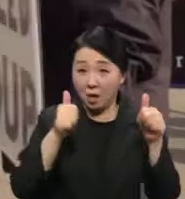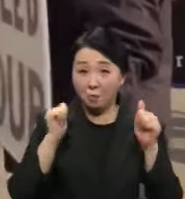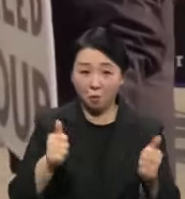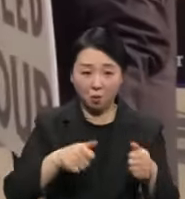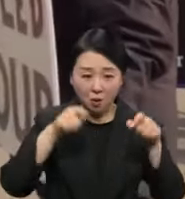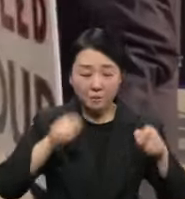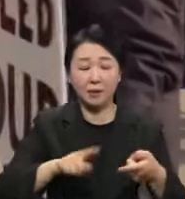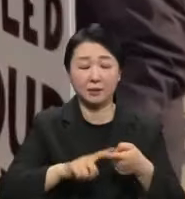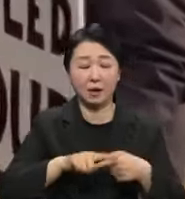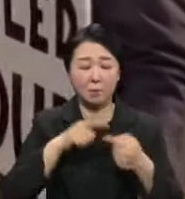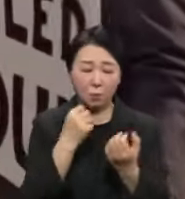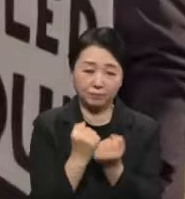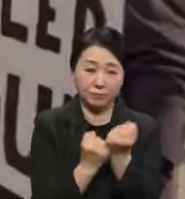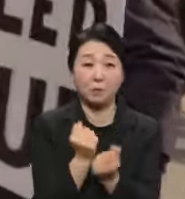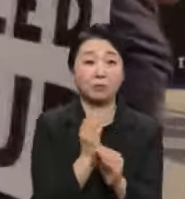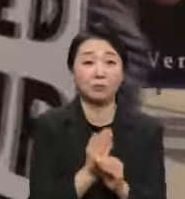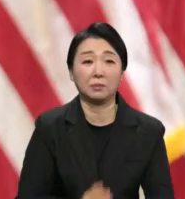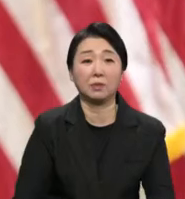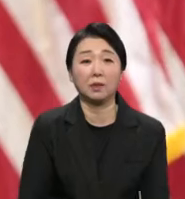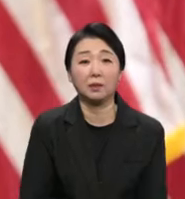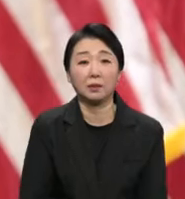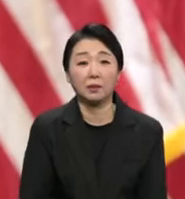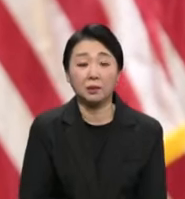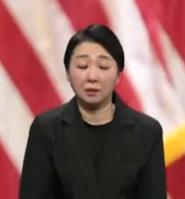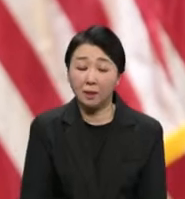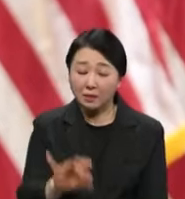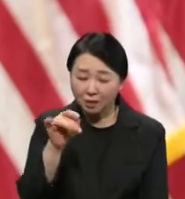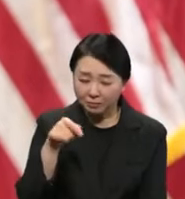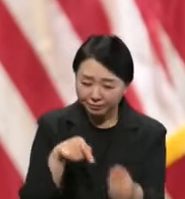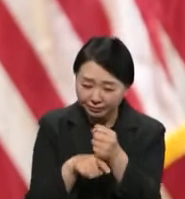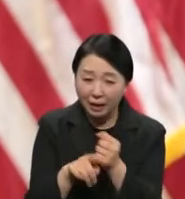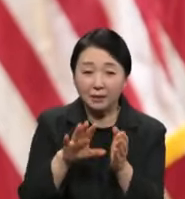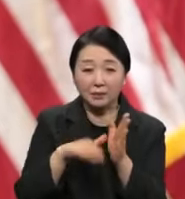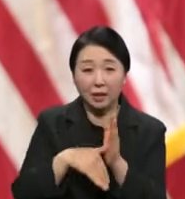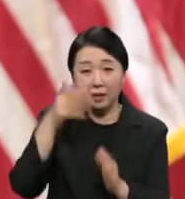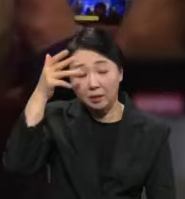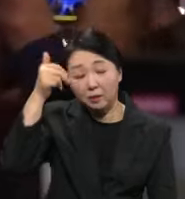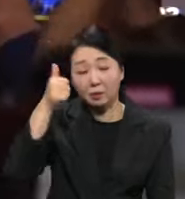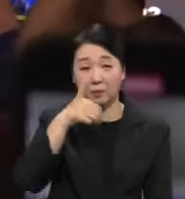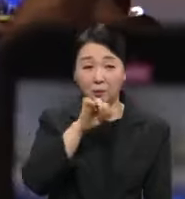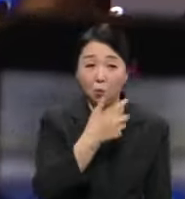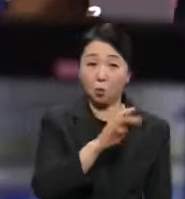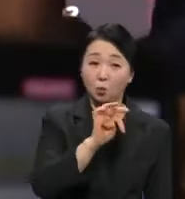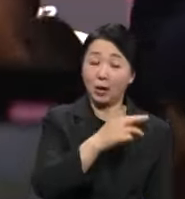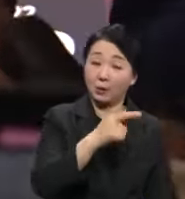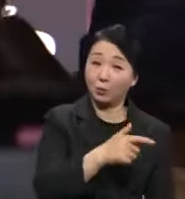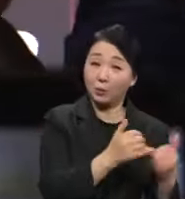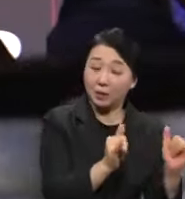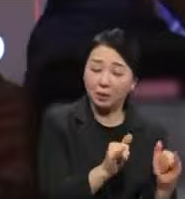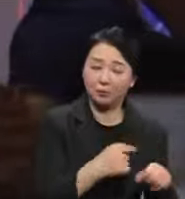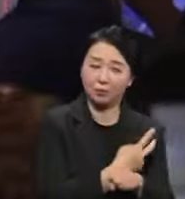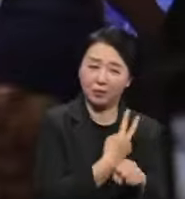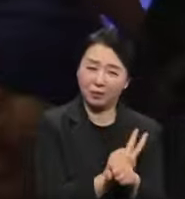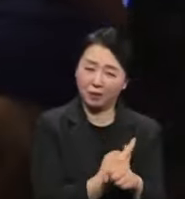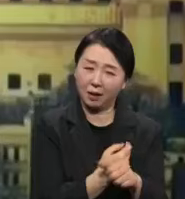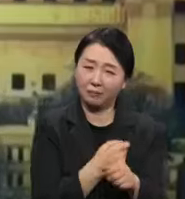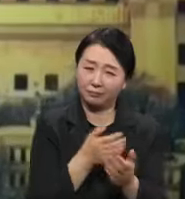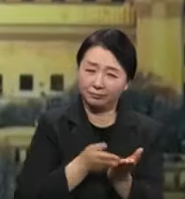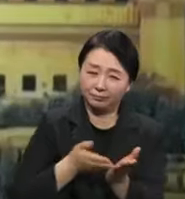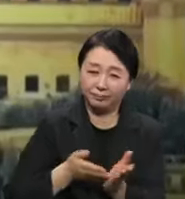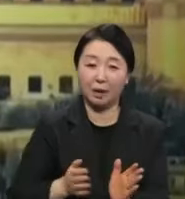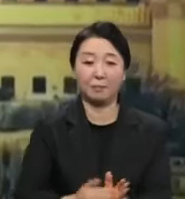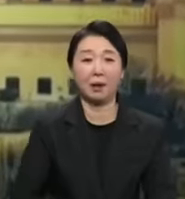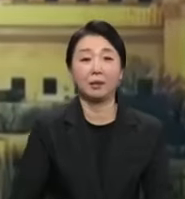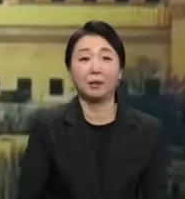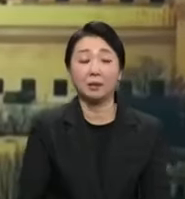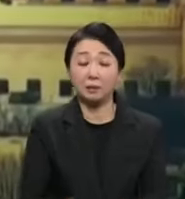구두 변론을 진행했습니다. 이날 처음 열린 심리에서 트럼프와 콜로라도 유권자 측의 변론은 2시간 넘게 이어졌습니다.